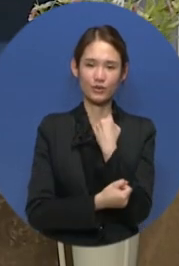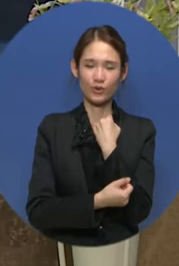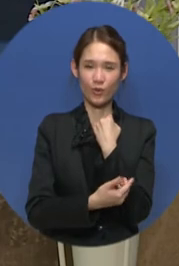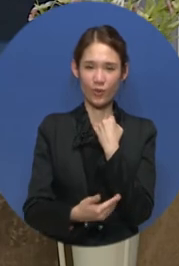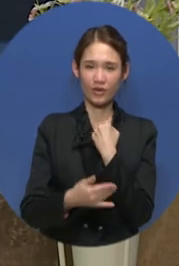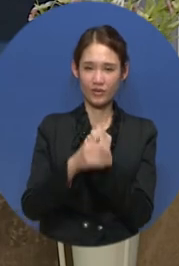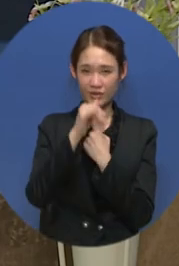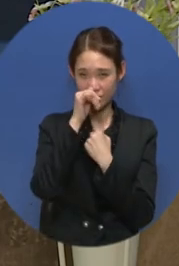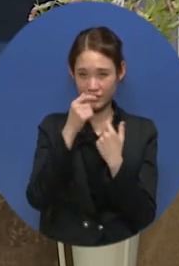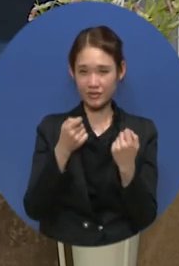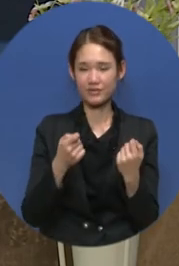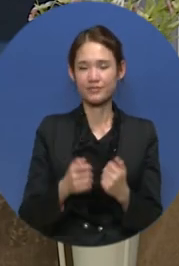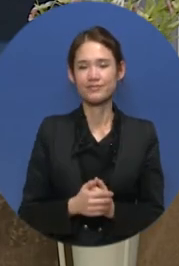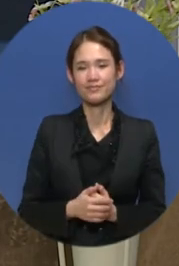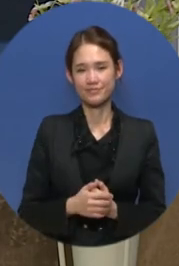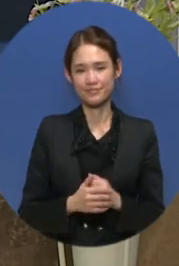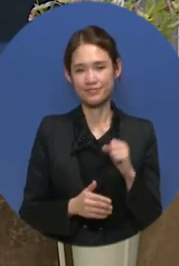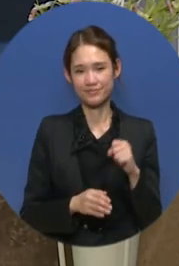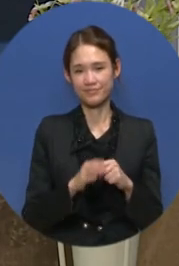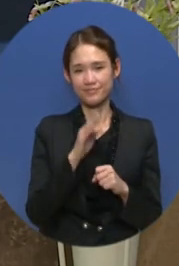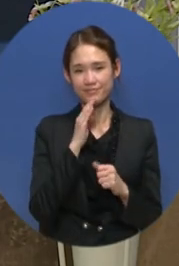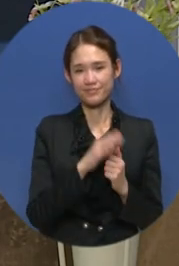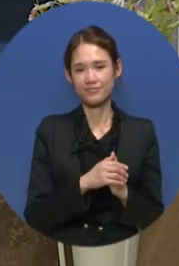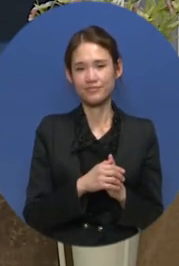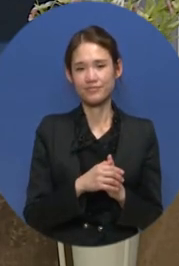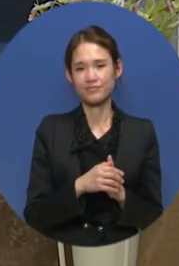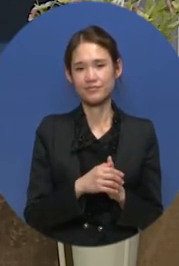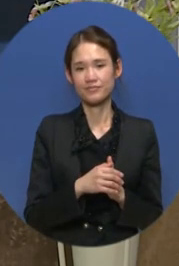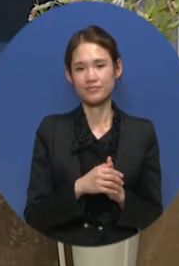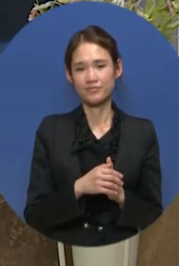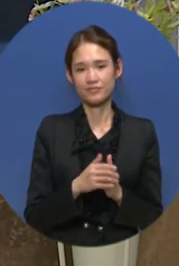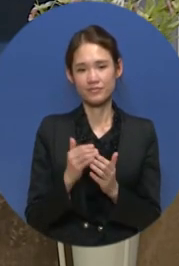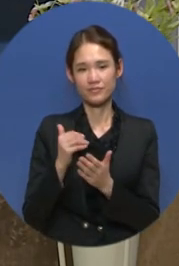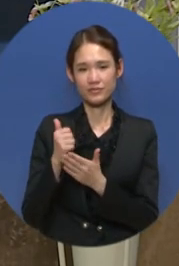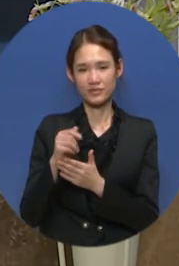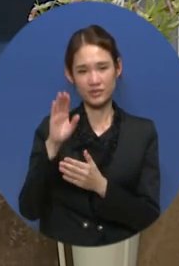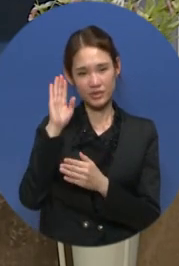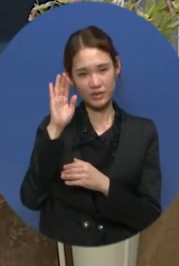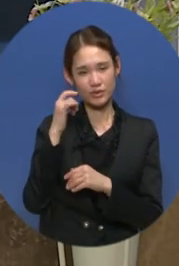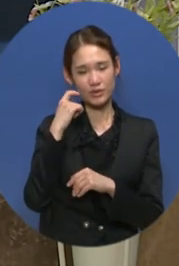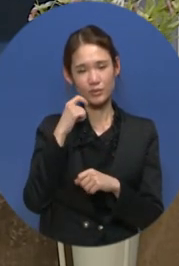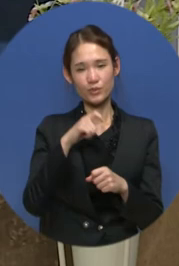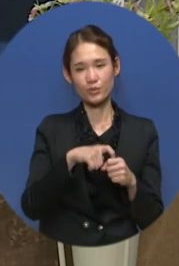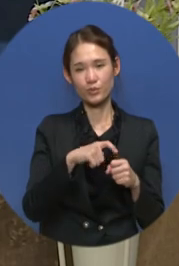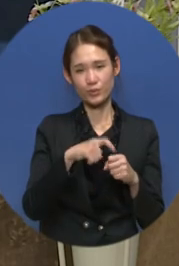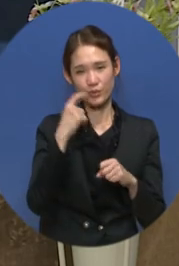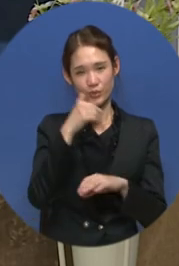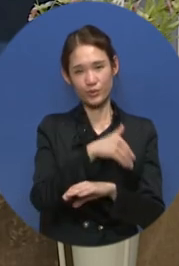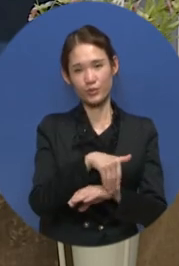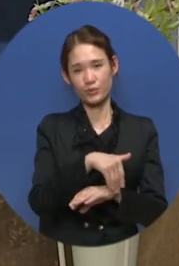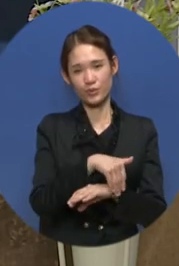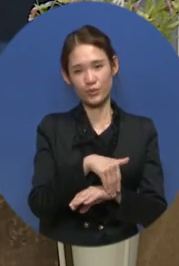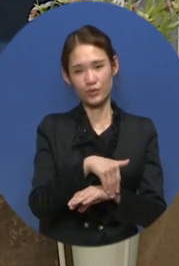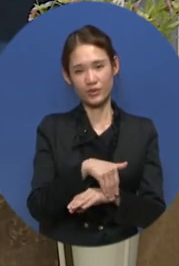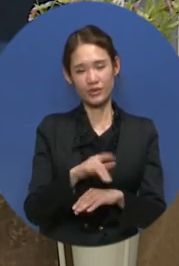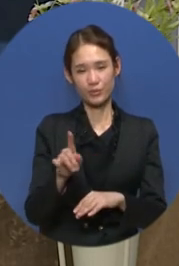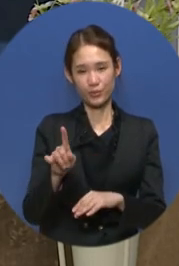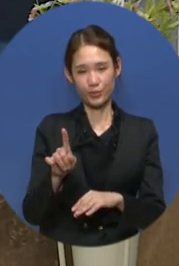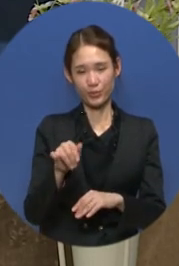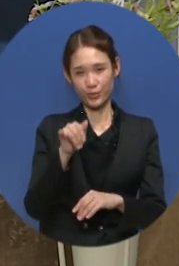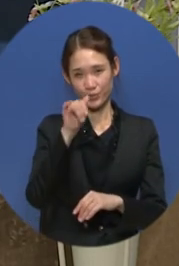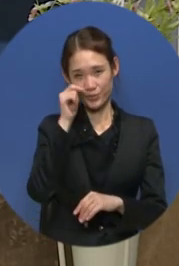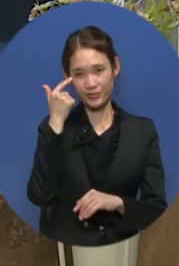하는 좀 큰 원동력인 것 같습니다. 맞습니다. 예. 그렇다면은 원장님께서는 네. 앞으로는 어떤 목표와